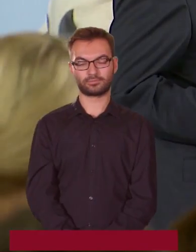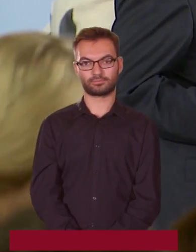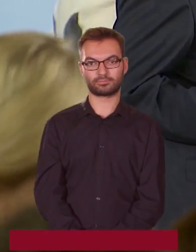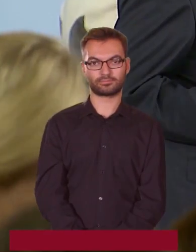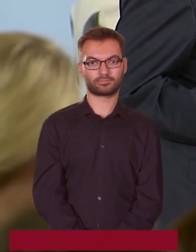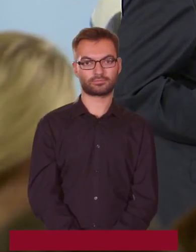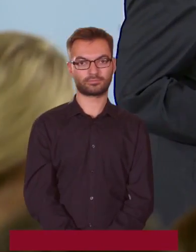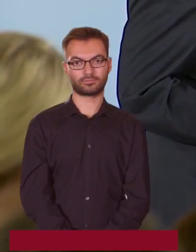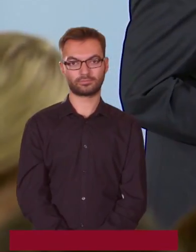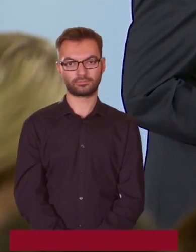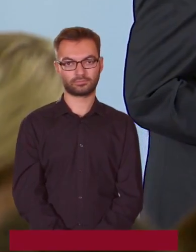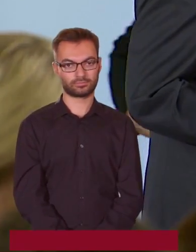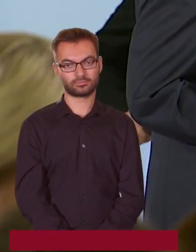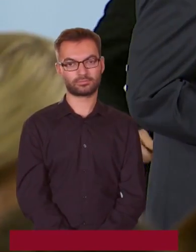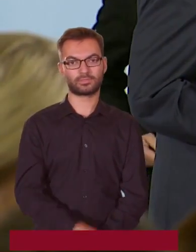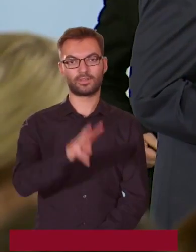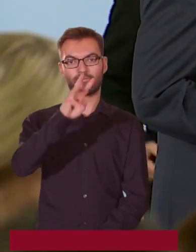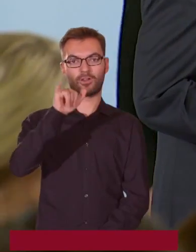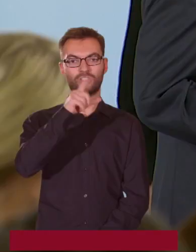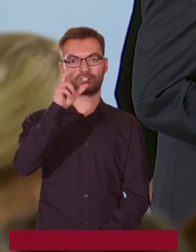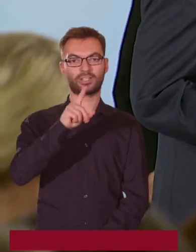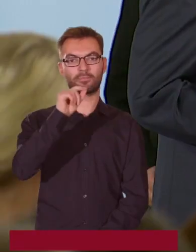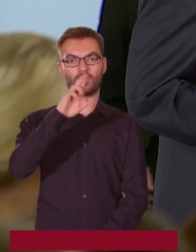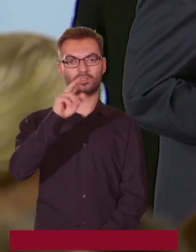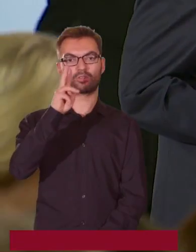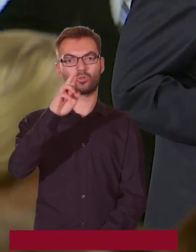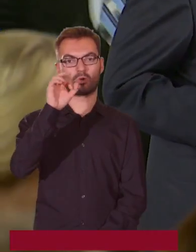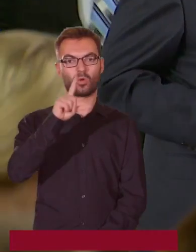Czy pan poseł Robert Kropiwnicki jest obecny na sali?